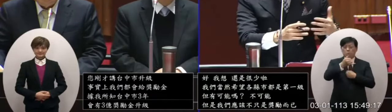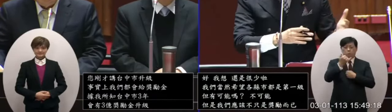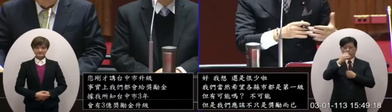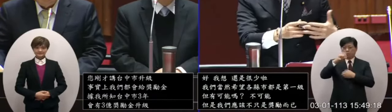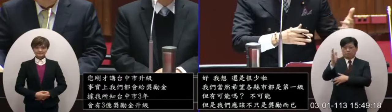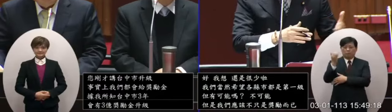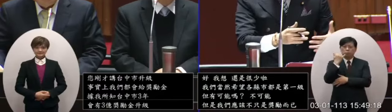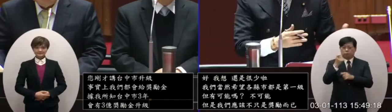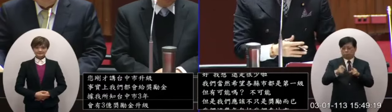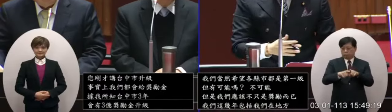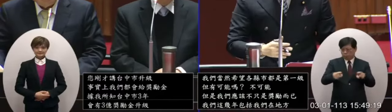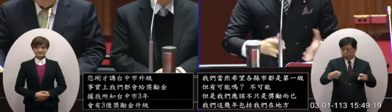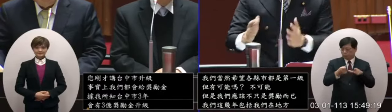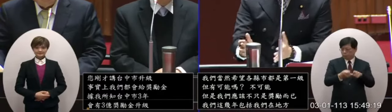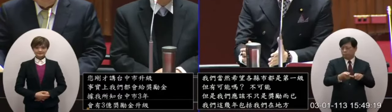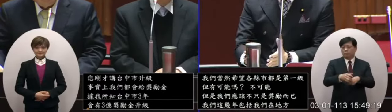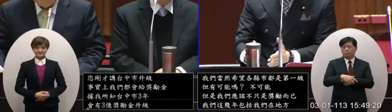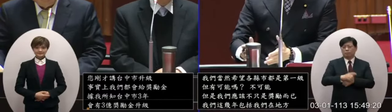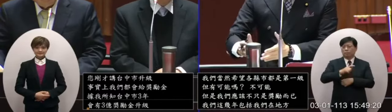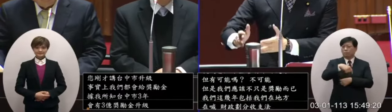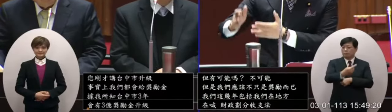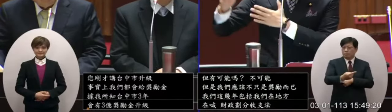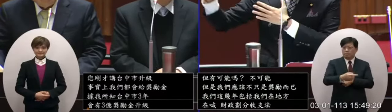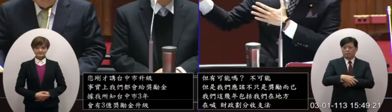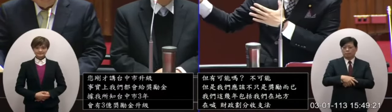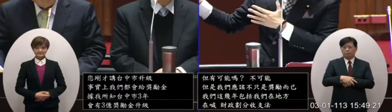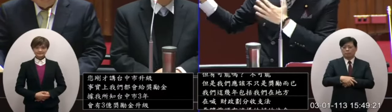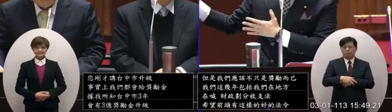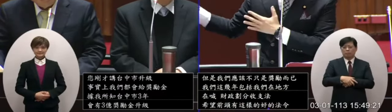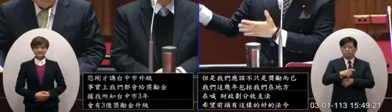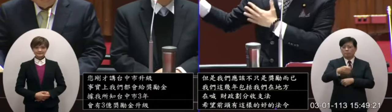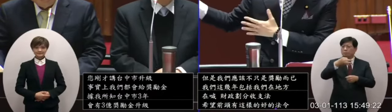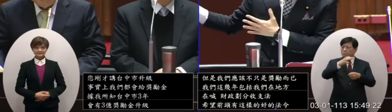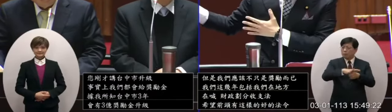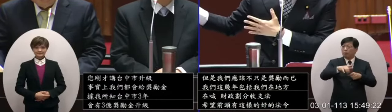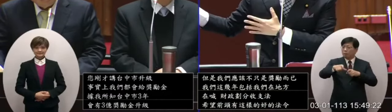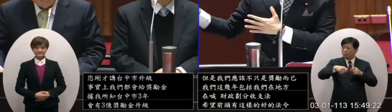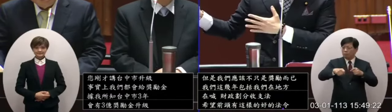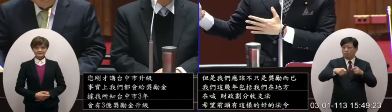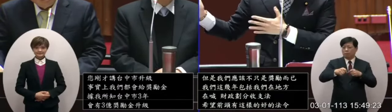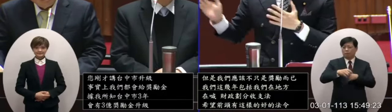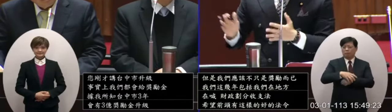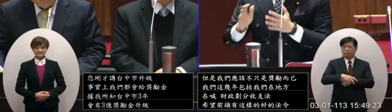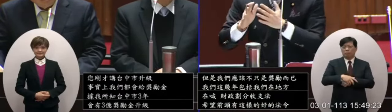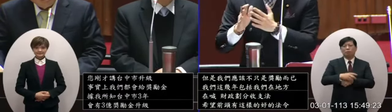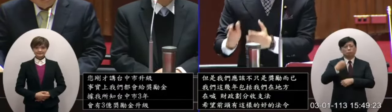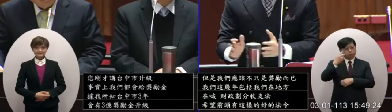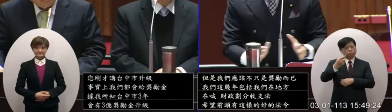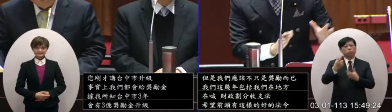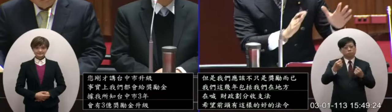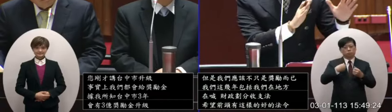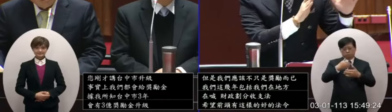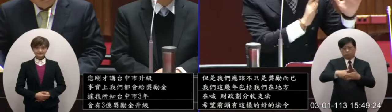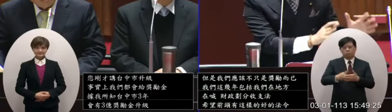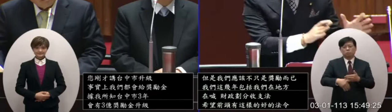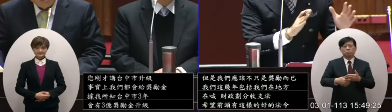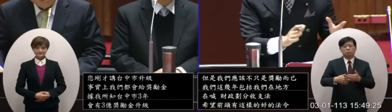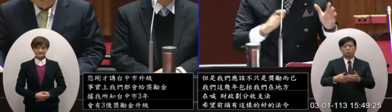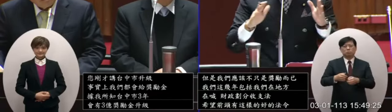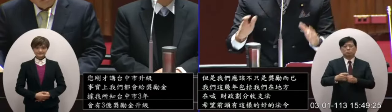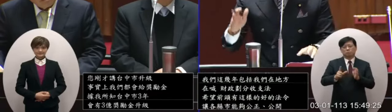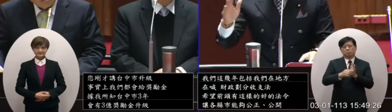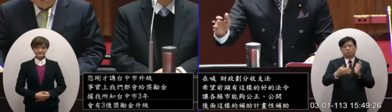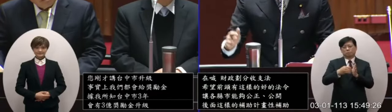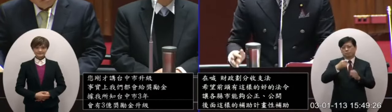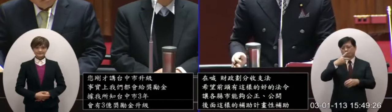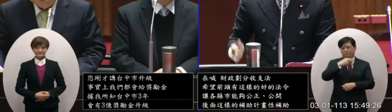市能够公正公开。后面这样子的一个补助，计划性补助，我觉得也都减少，我觉得是血。